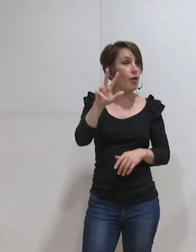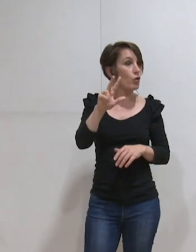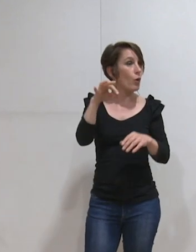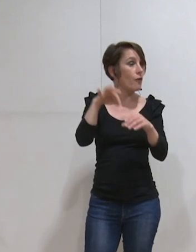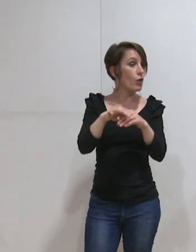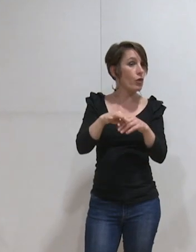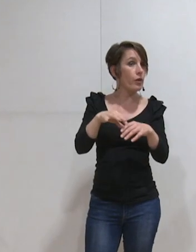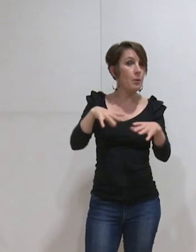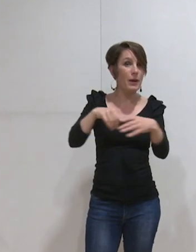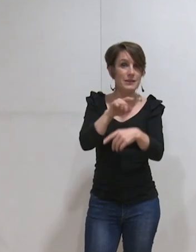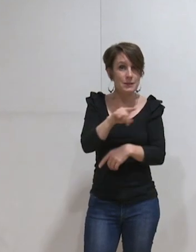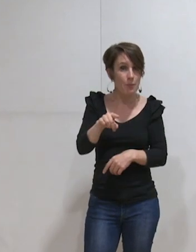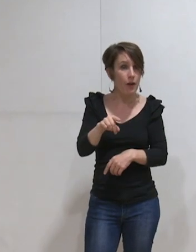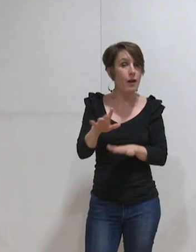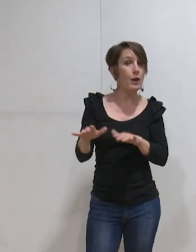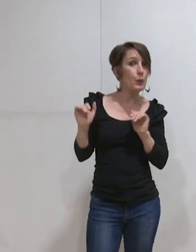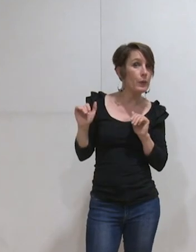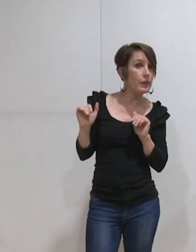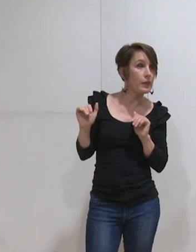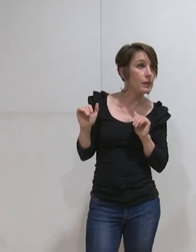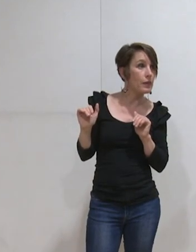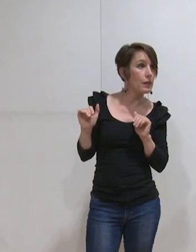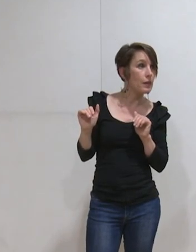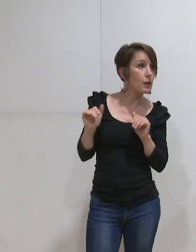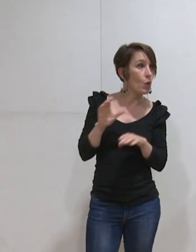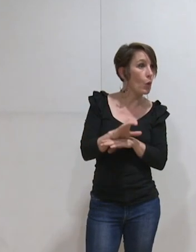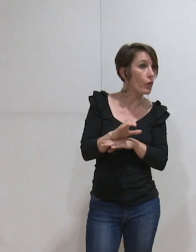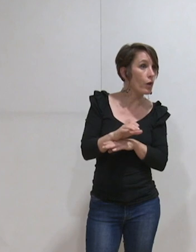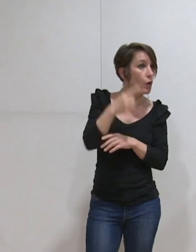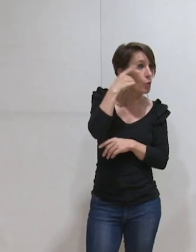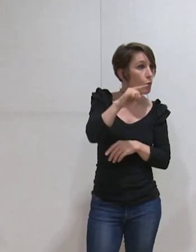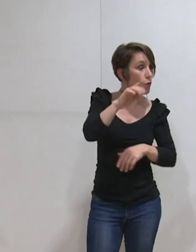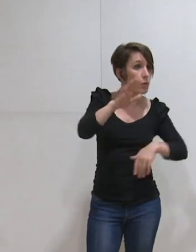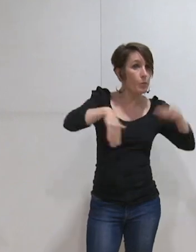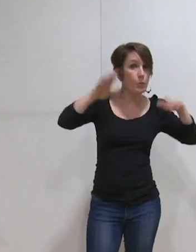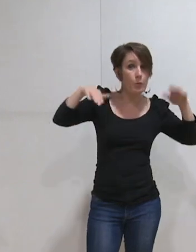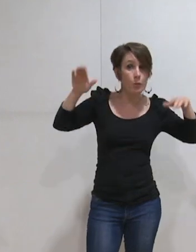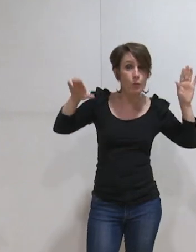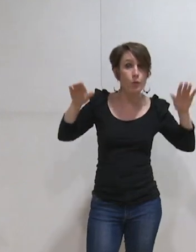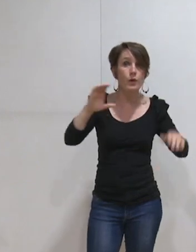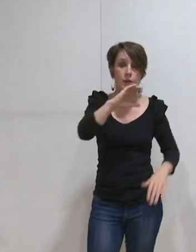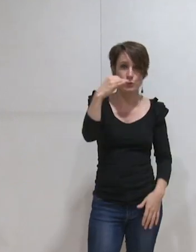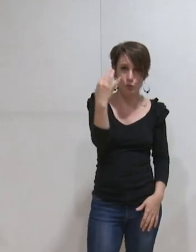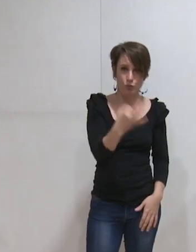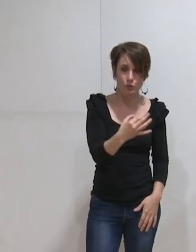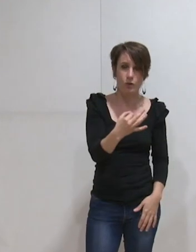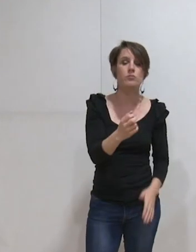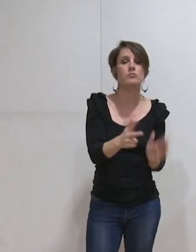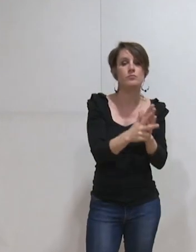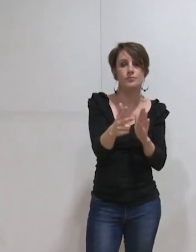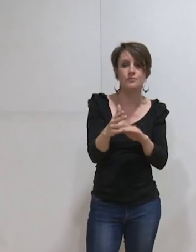vote qui s'abstient mieux en mieux qui est contre qui est pourie unanimité délibération